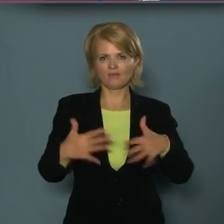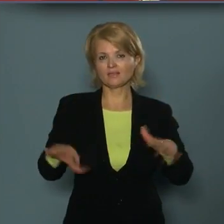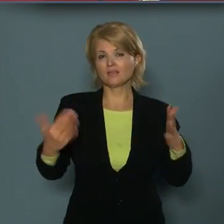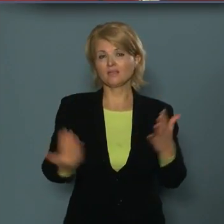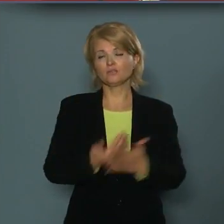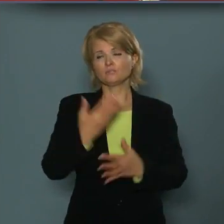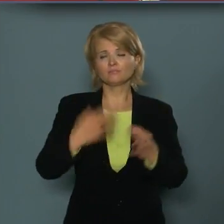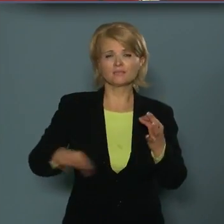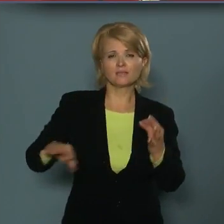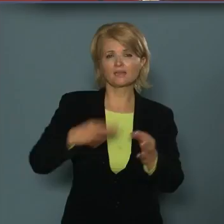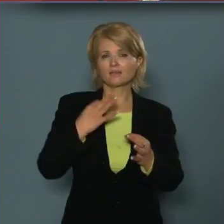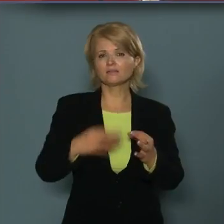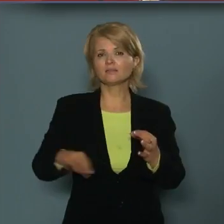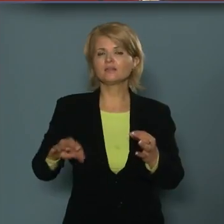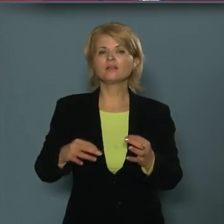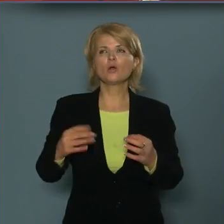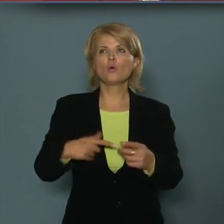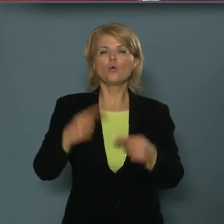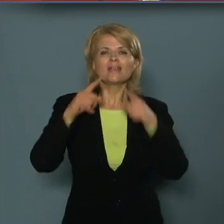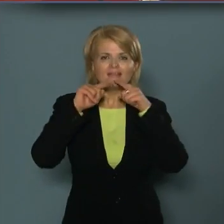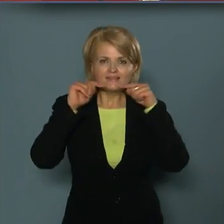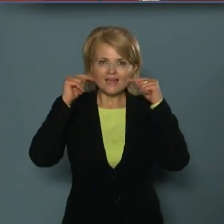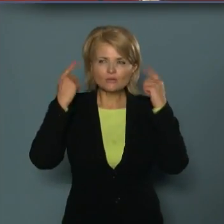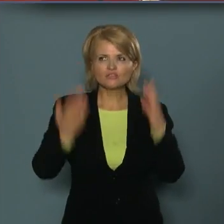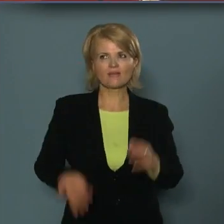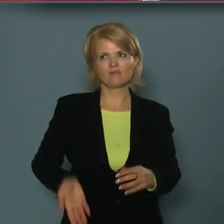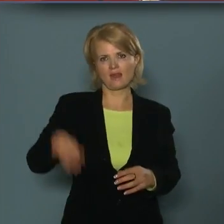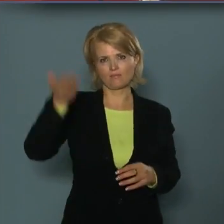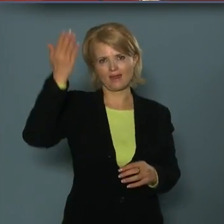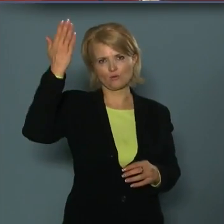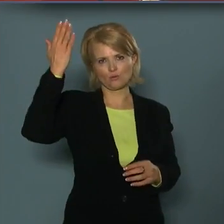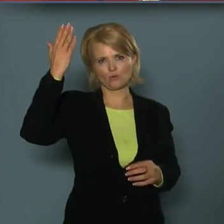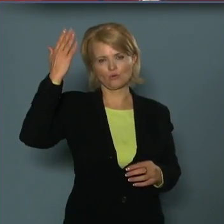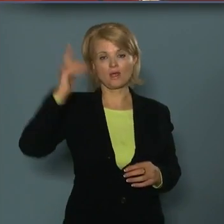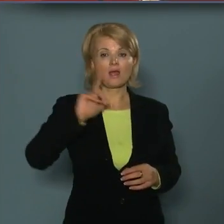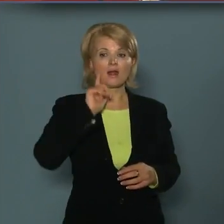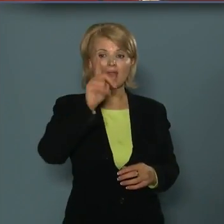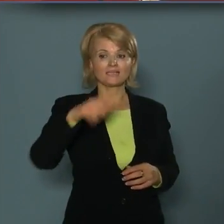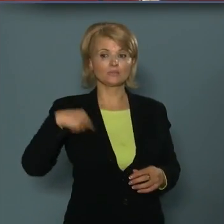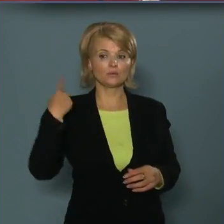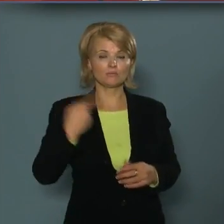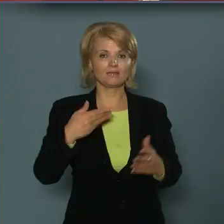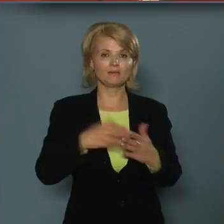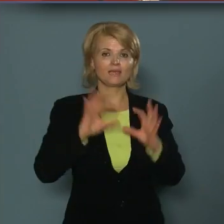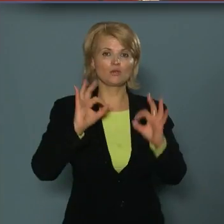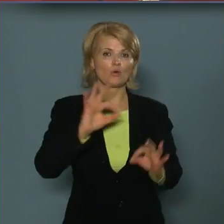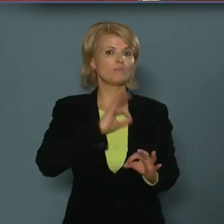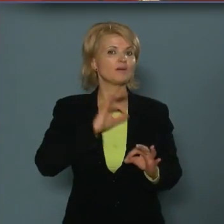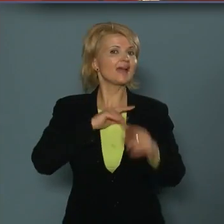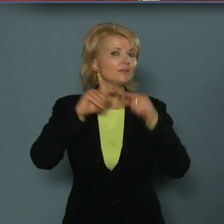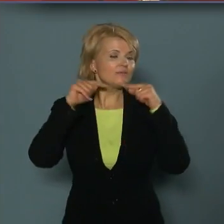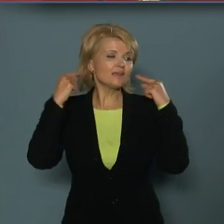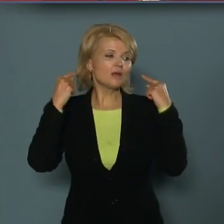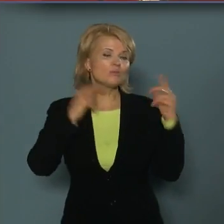szólhat zenét, mi oly derűsen felemelő. Leszünk mi még jó barátom,